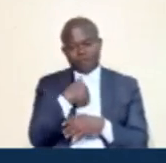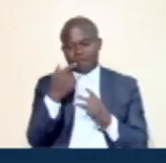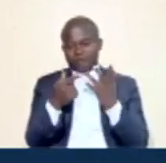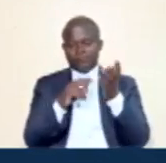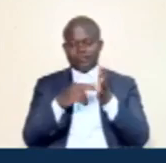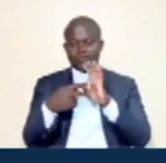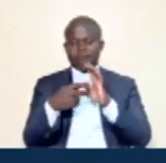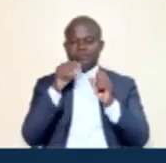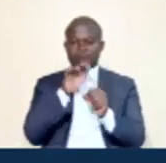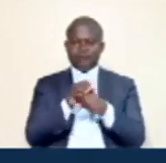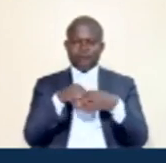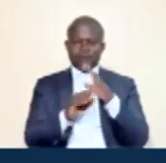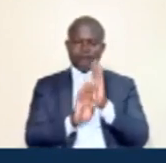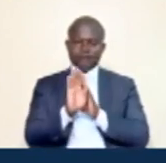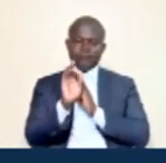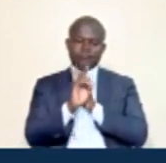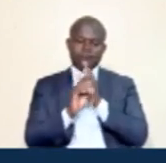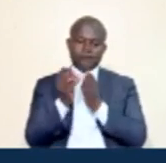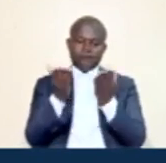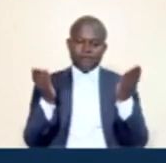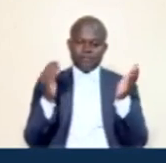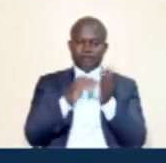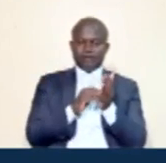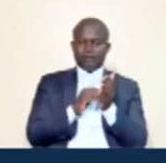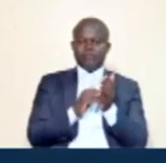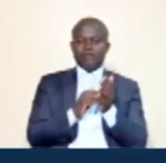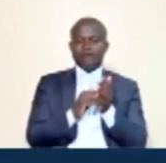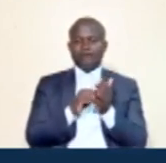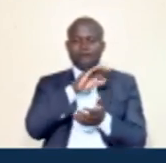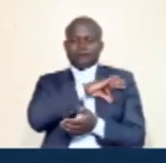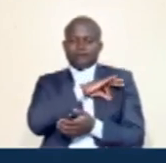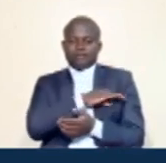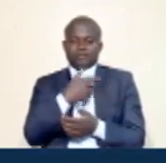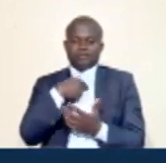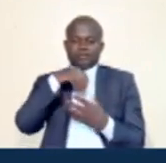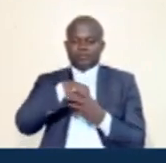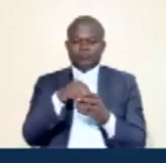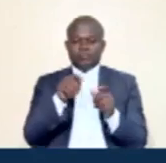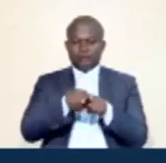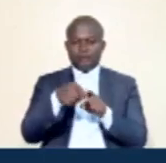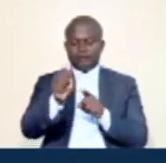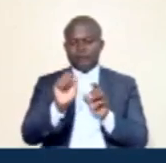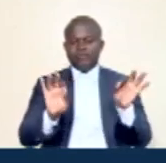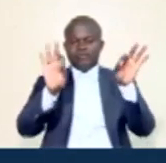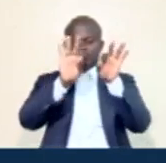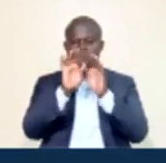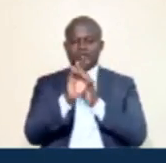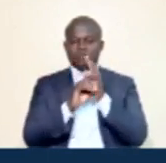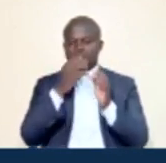bisobanuye cyane cyane mu iterambere ry'ako karere, ndetse n'inyungu tubifitemo nk'ako gaciro akarere ka